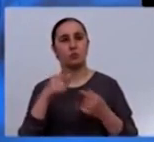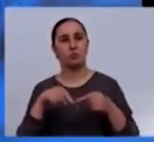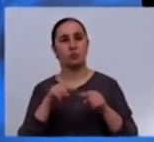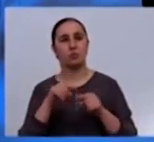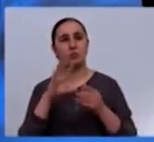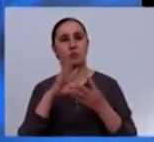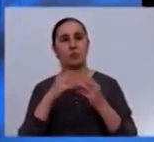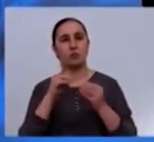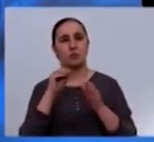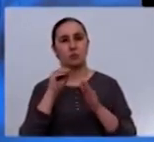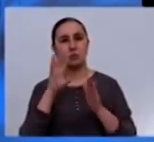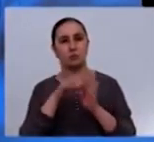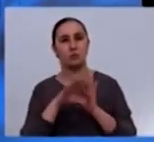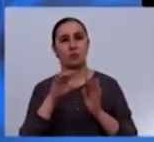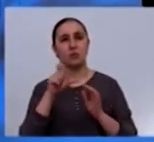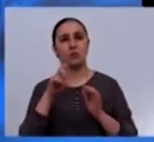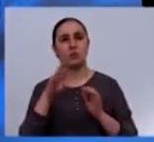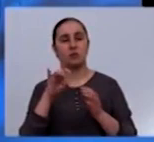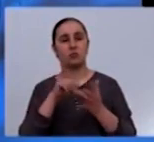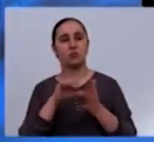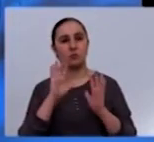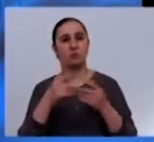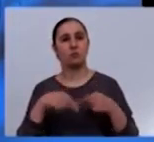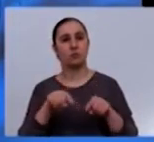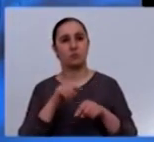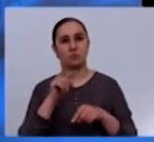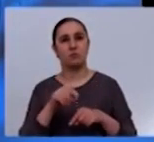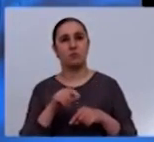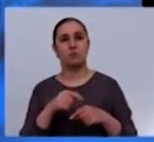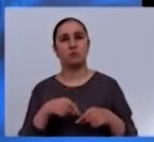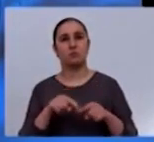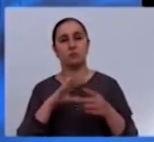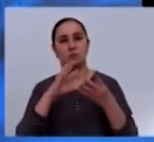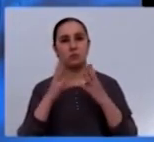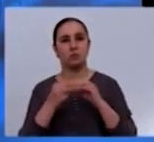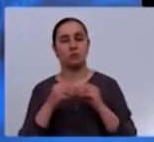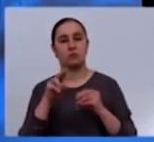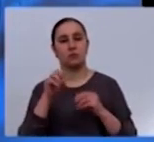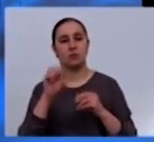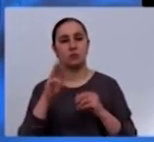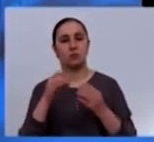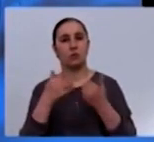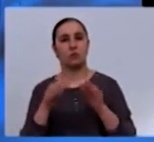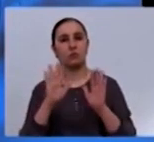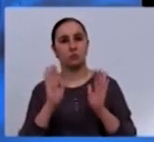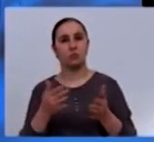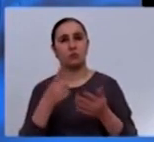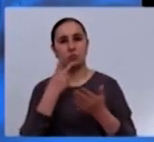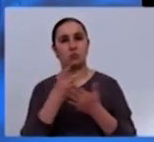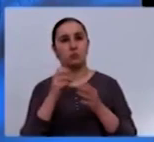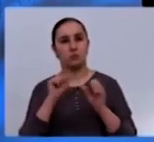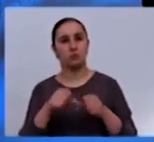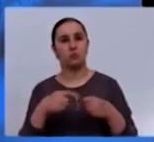matn kiritamiz va enter tugmasini bosamiz va bizga, demak, quyidagi dasturni ochib beradi.